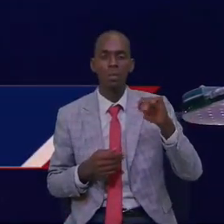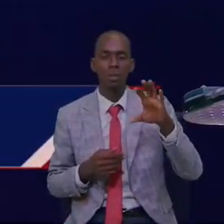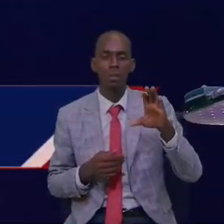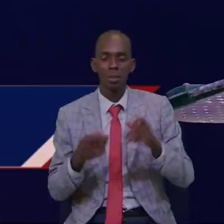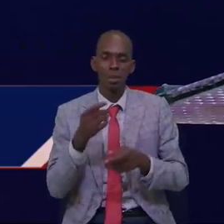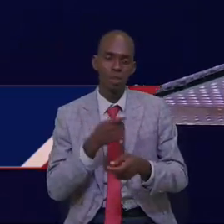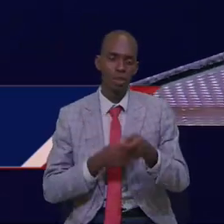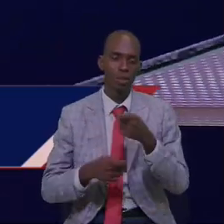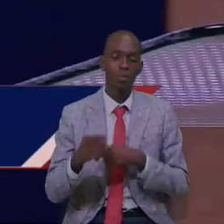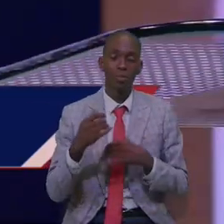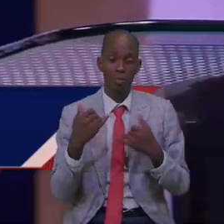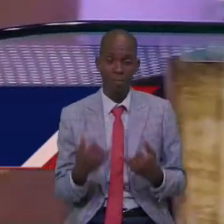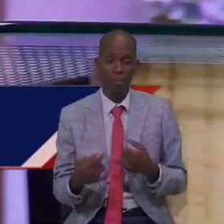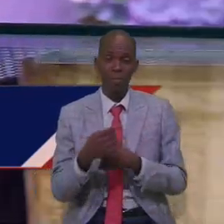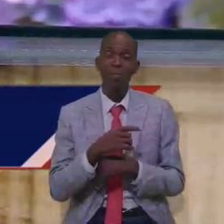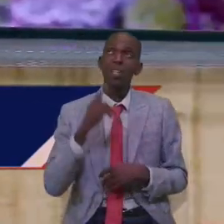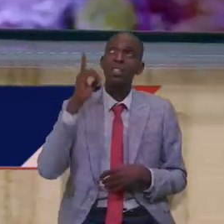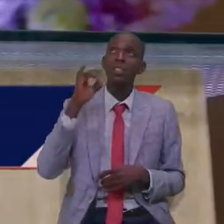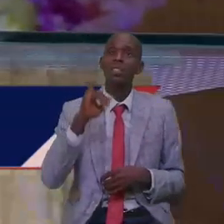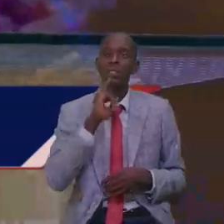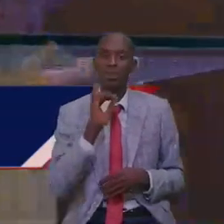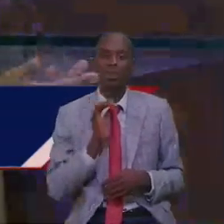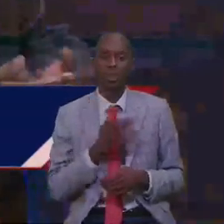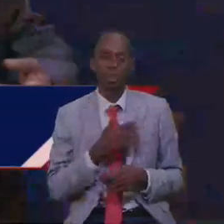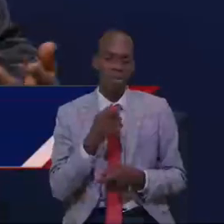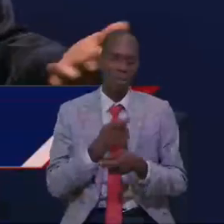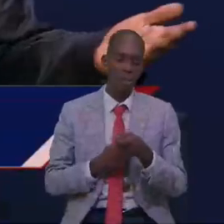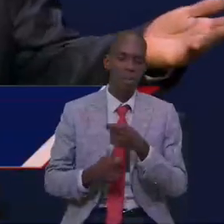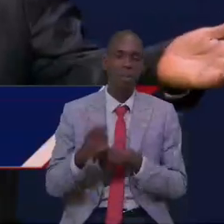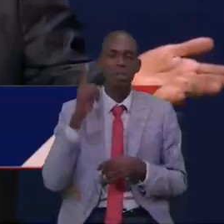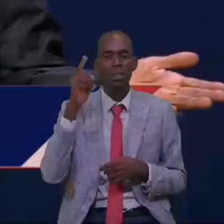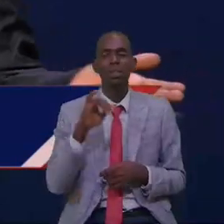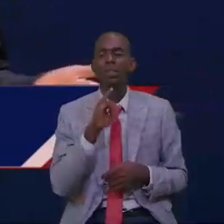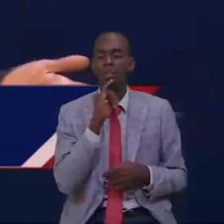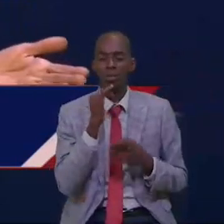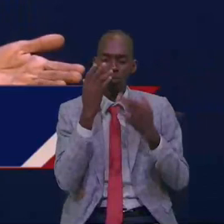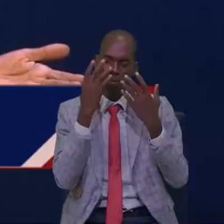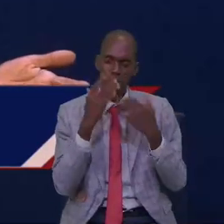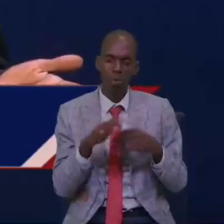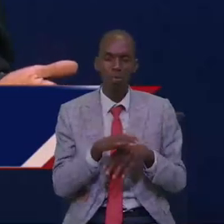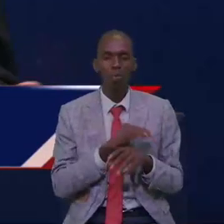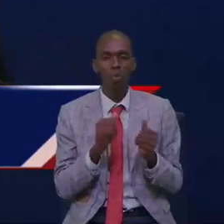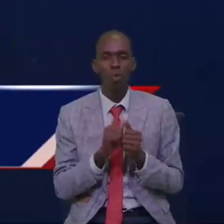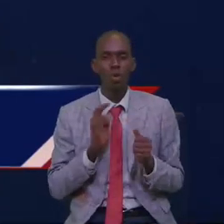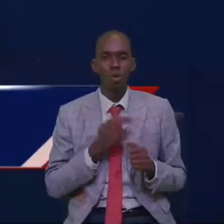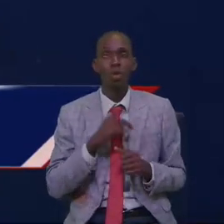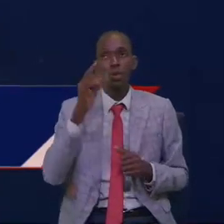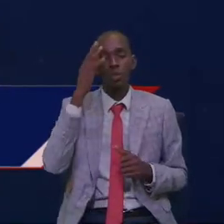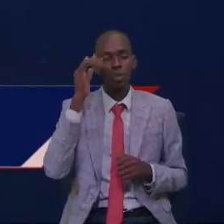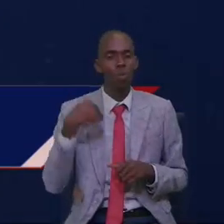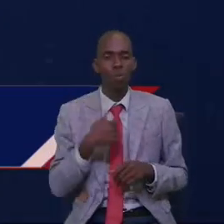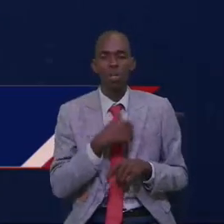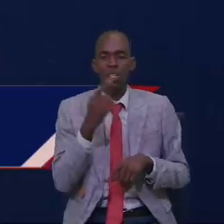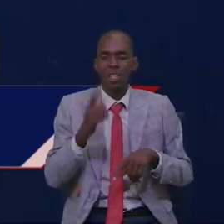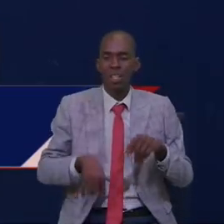notre substitut. Aujourd'hui, il est sympathisant. Il est sympathisant. Il est sympathique. Et